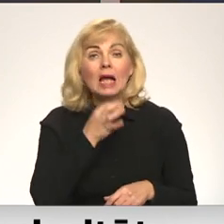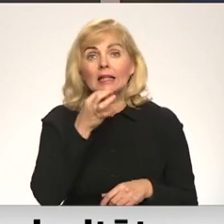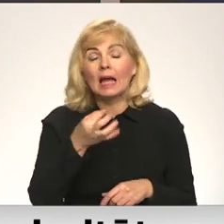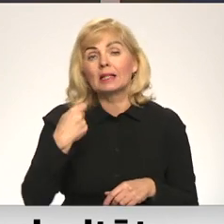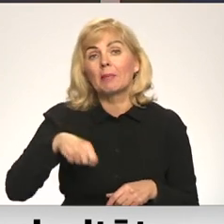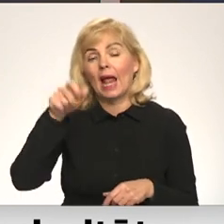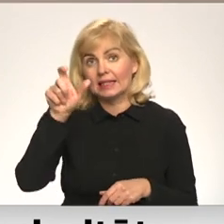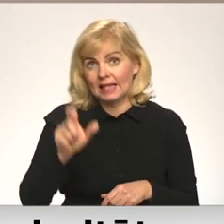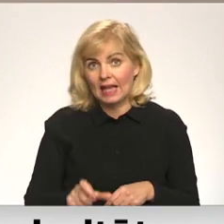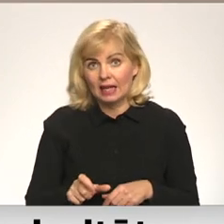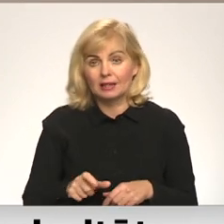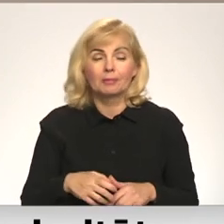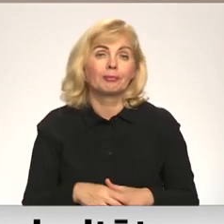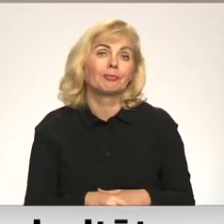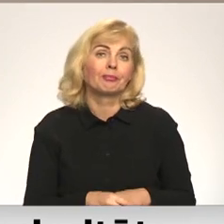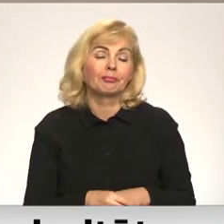prezidents.